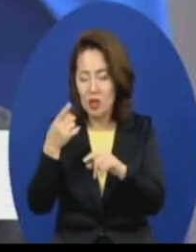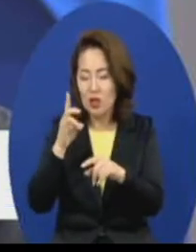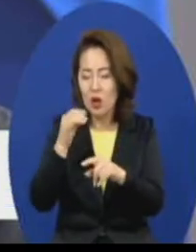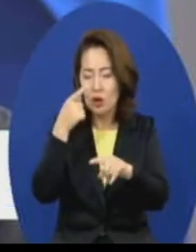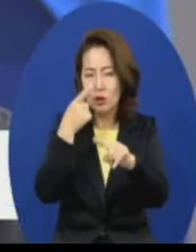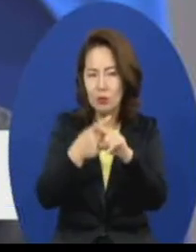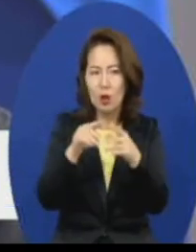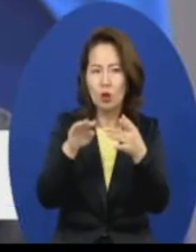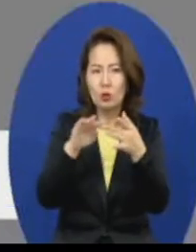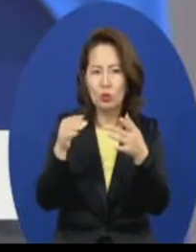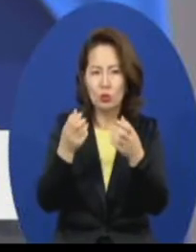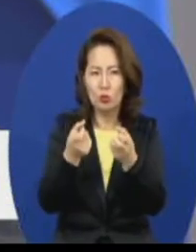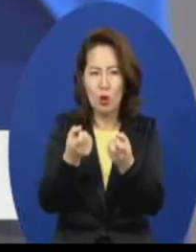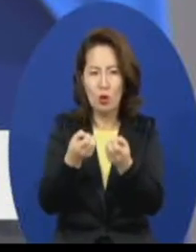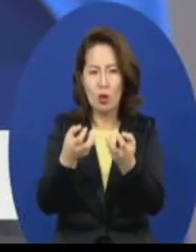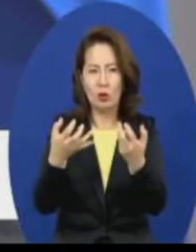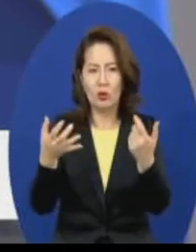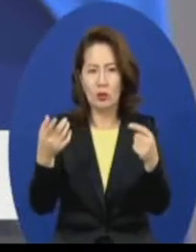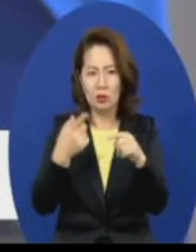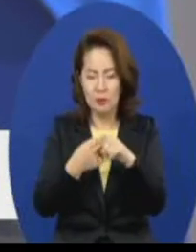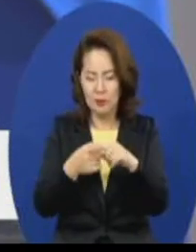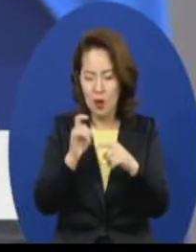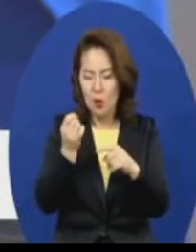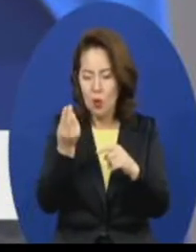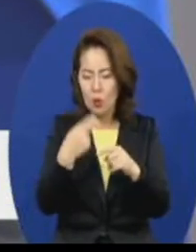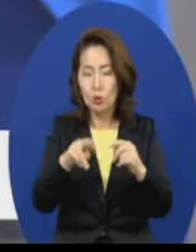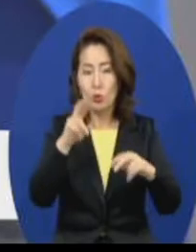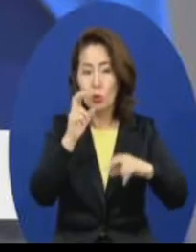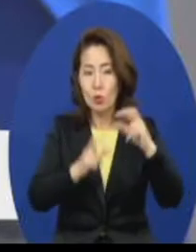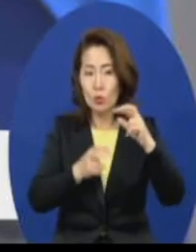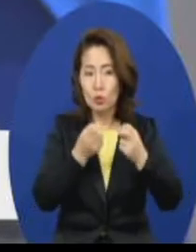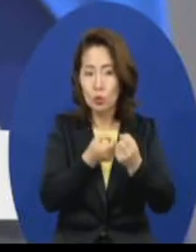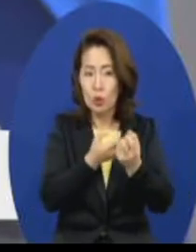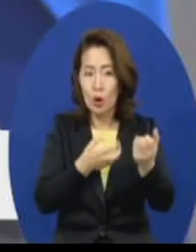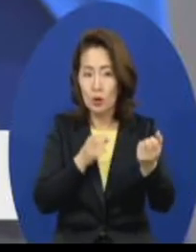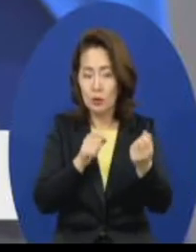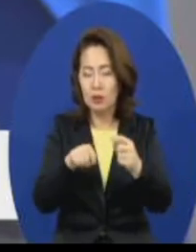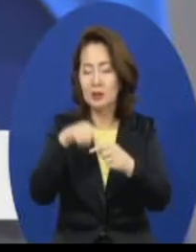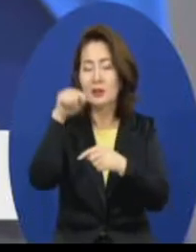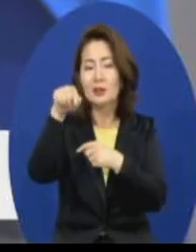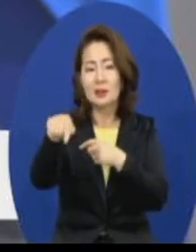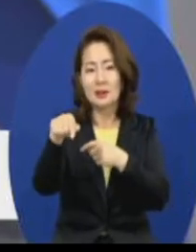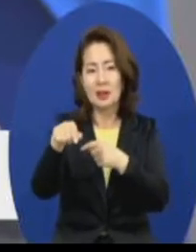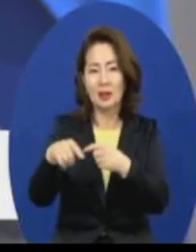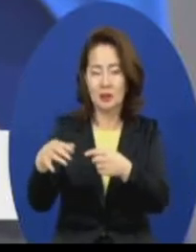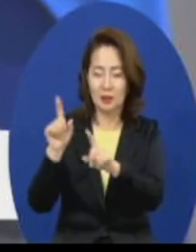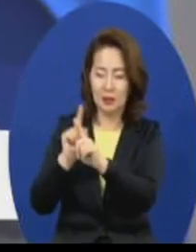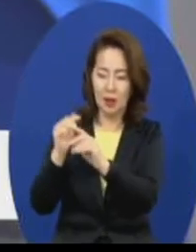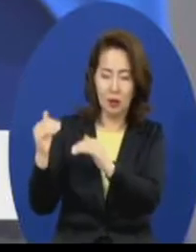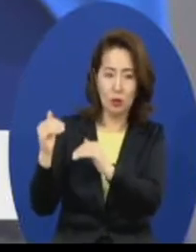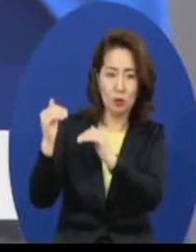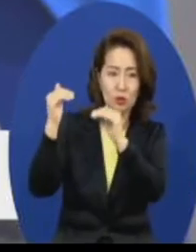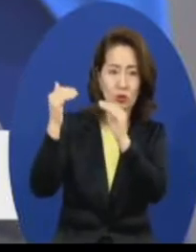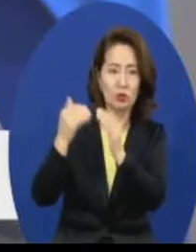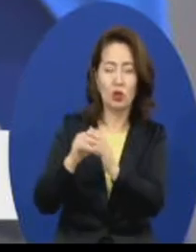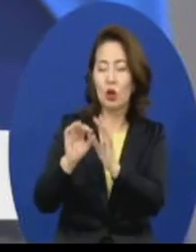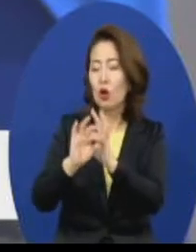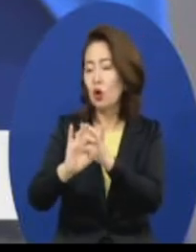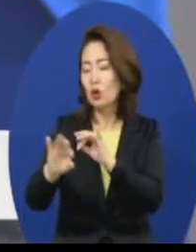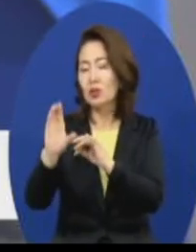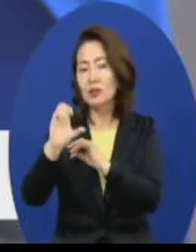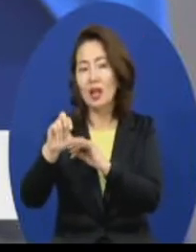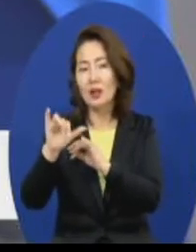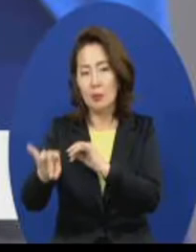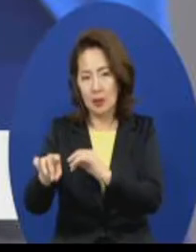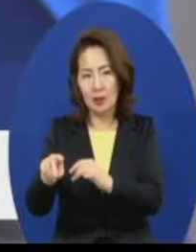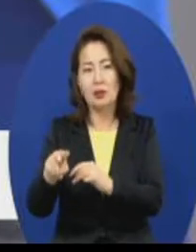Дундаж давхрахыг нэмэгээд байгаа шүү дээ. Хүнд үйлдвэрийг хөгжүүлээд эхлэхээр цаалт нь бий болоод дагаад хөгждөг бусад салбарууд